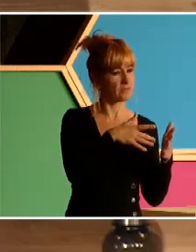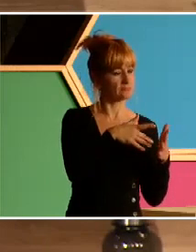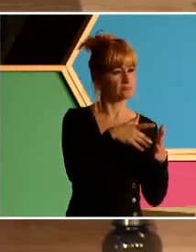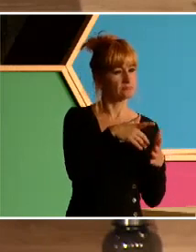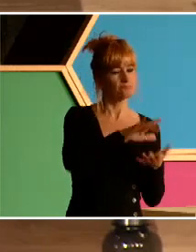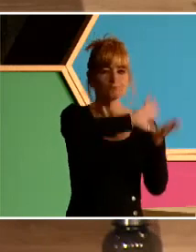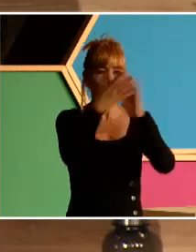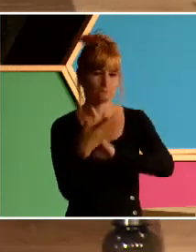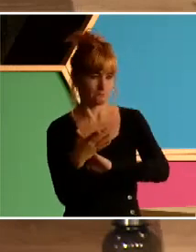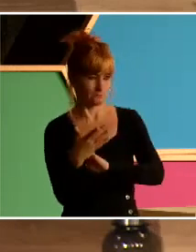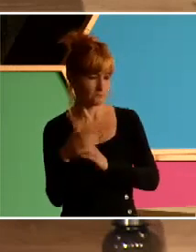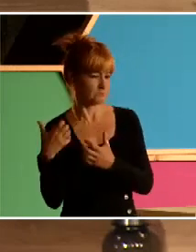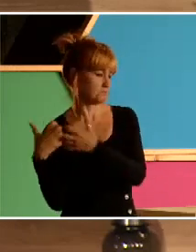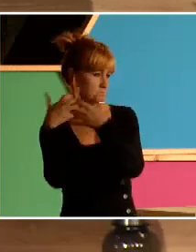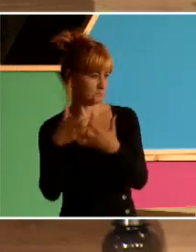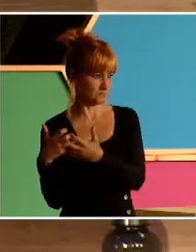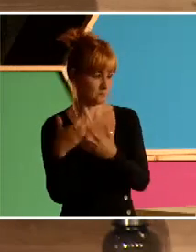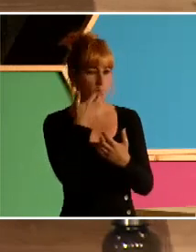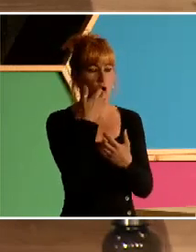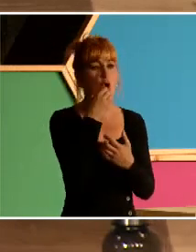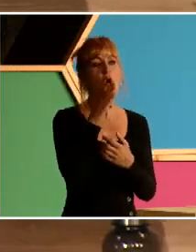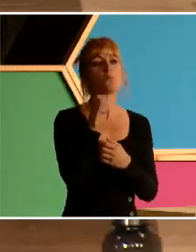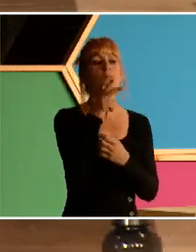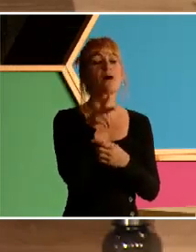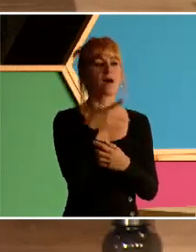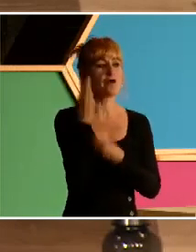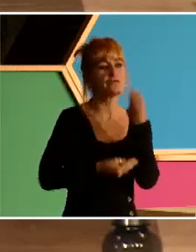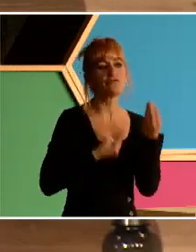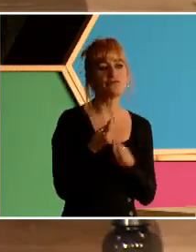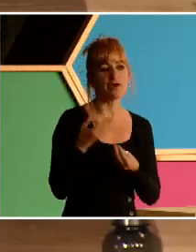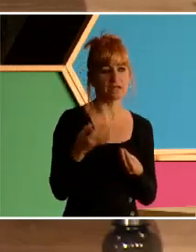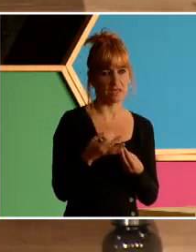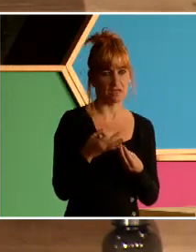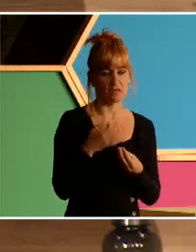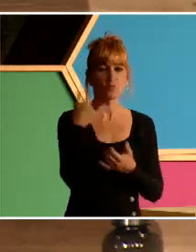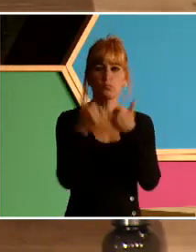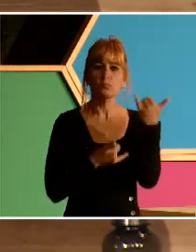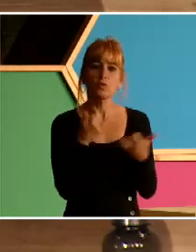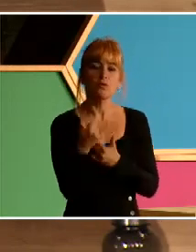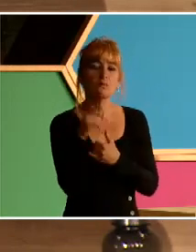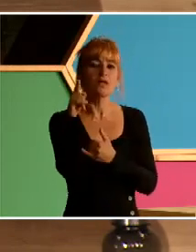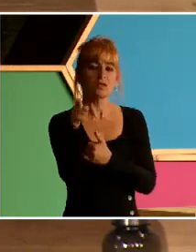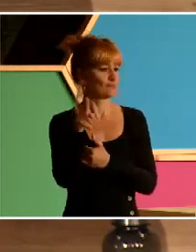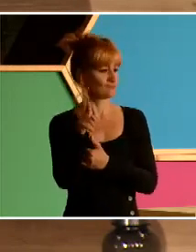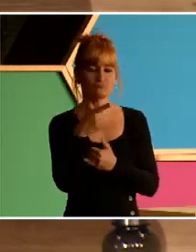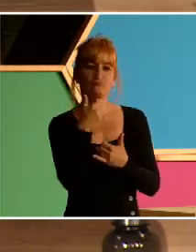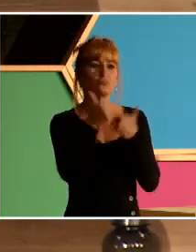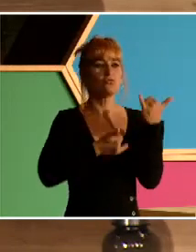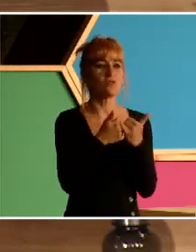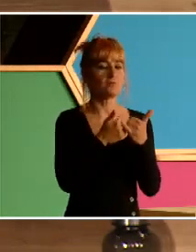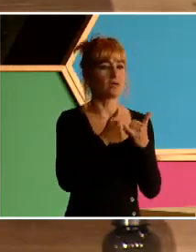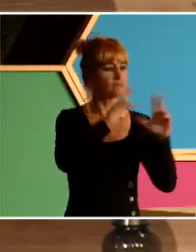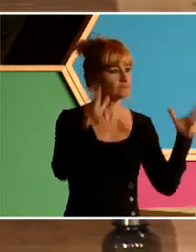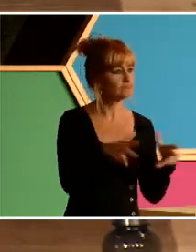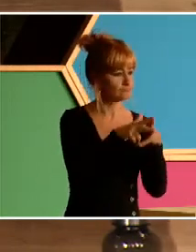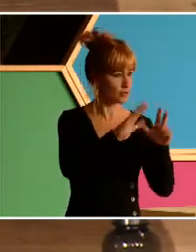feia la PA? A la PA la gent li deia: aquest problema que diuen que és teu no és un problema teu, és un problema col·lectiu. Les responsabilitats